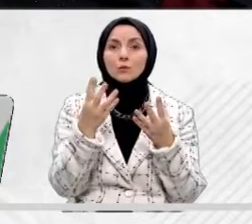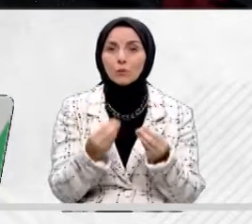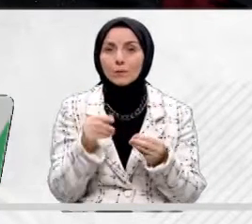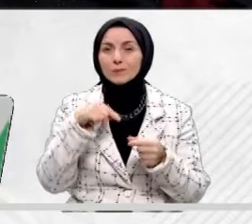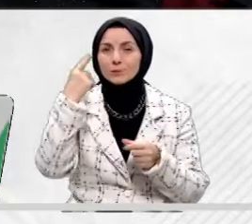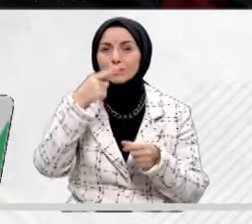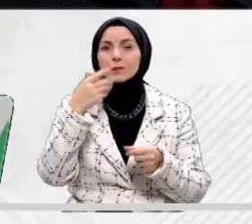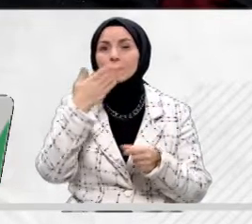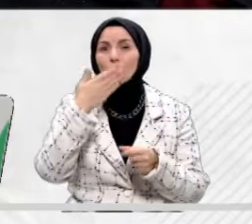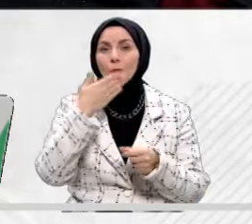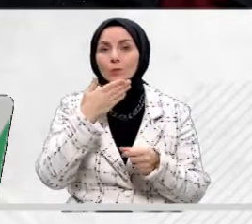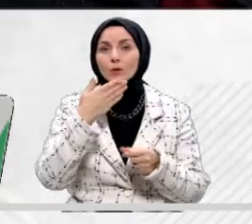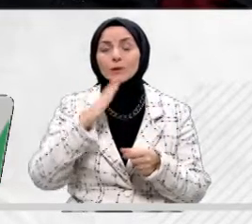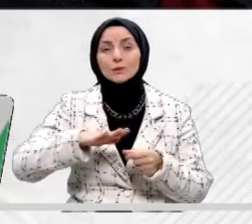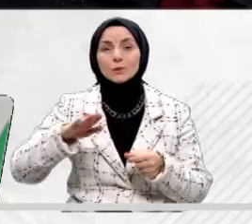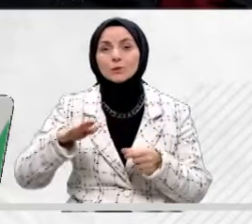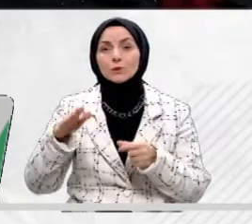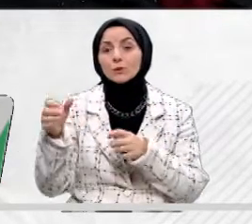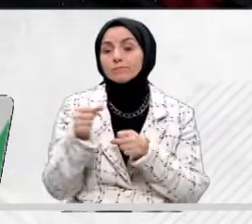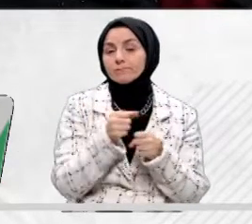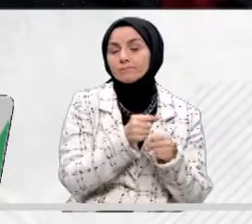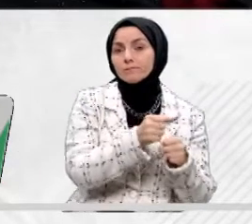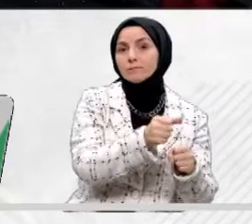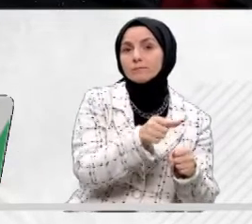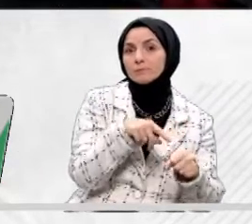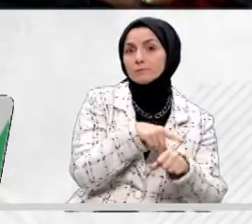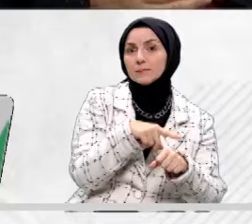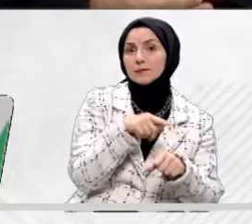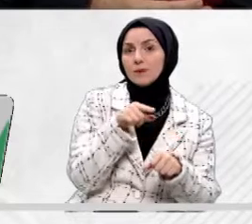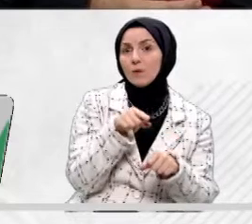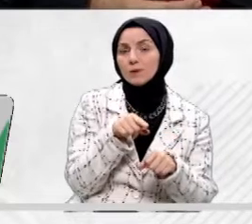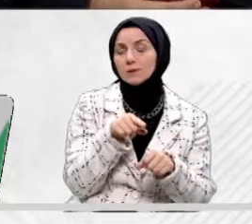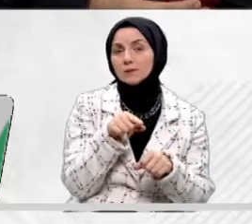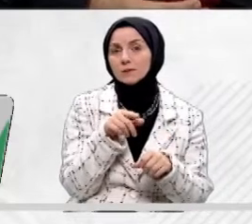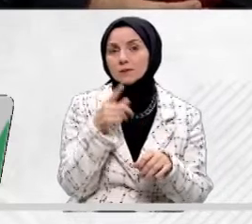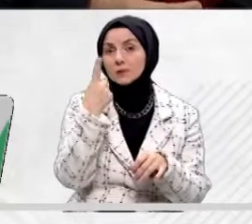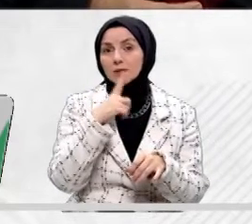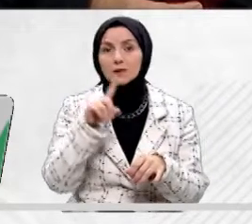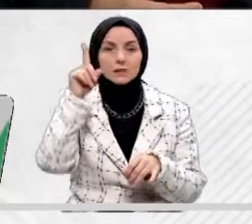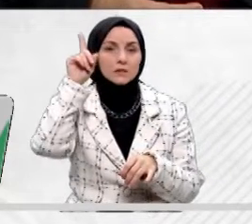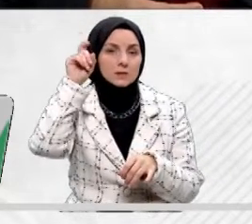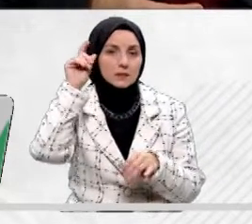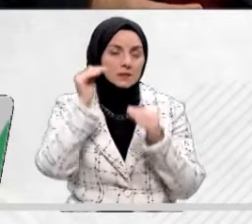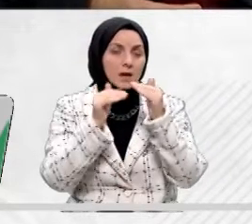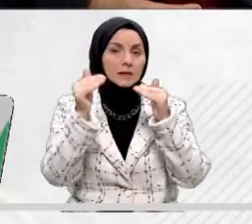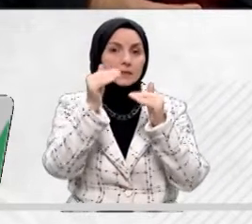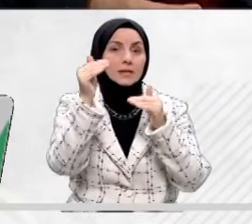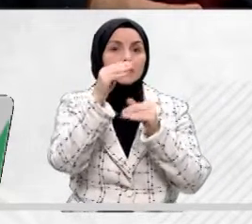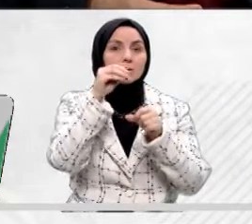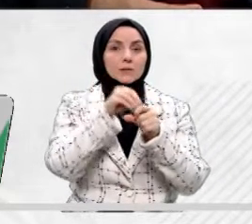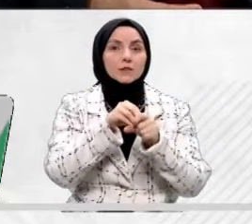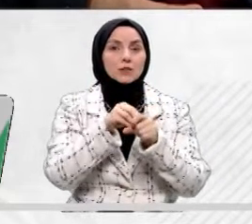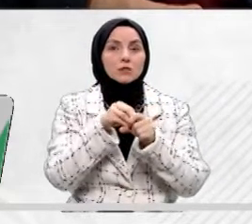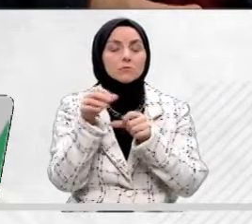Okula çocuğu yolladığımız zaman ilkokul dönemi olarak baktığımızda Sadece sanki zihinsel gelişim için yolluyormuş yani sadece öğrensin